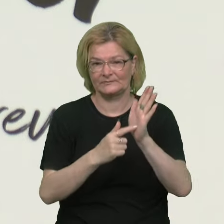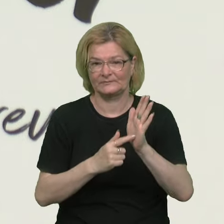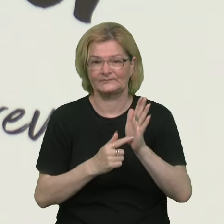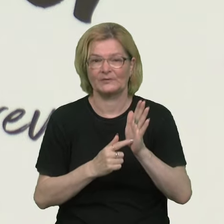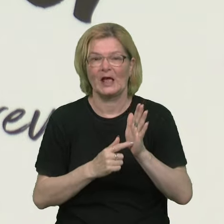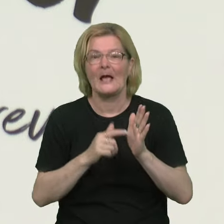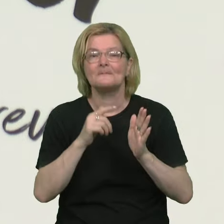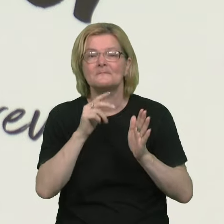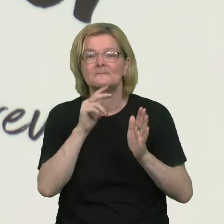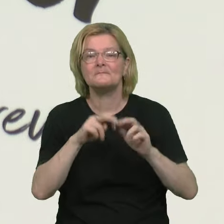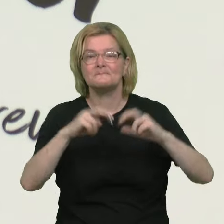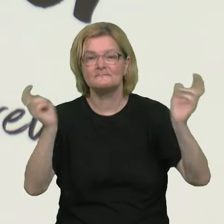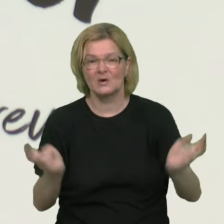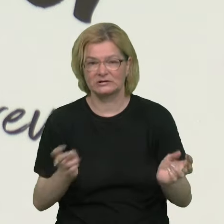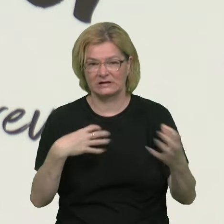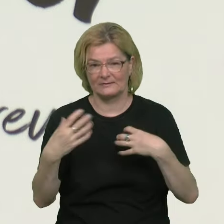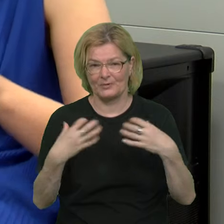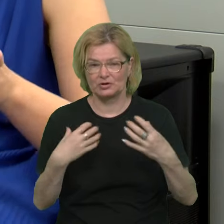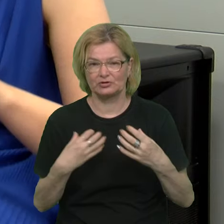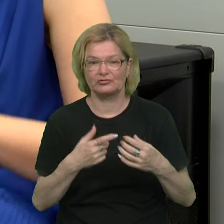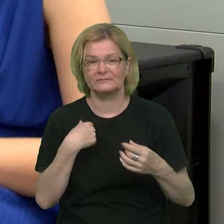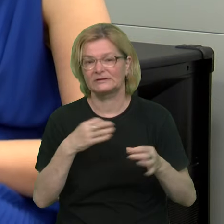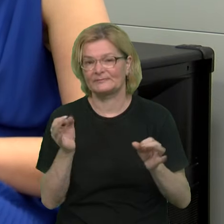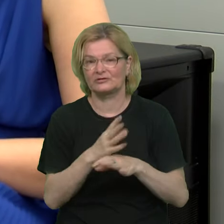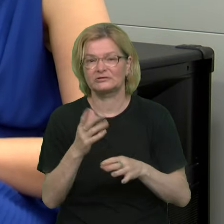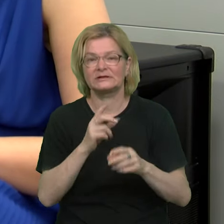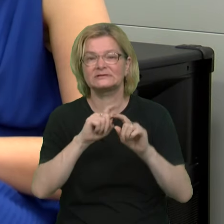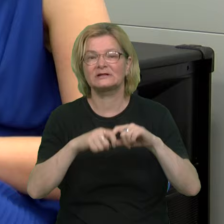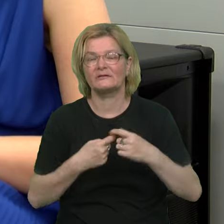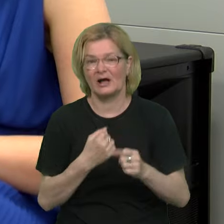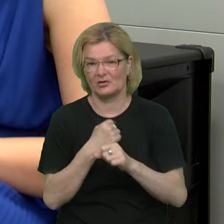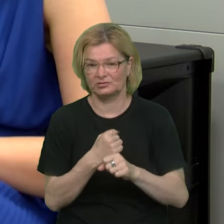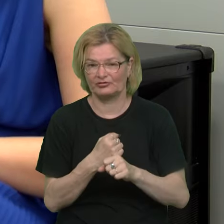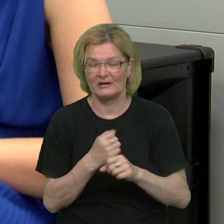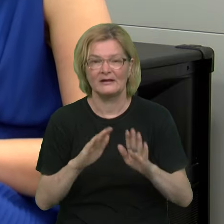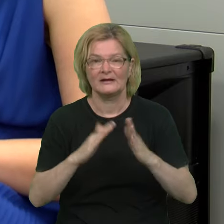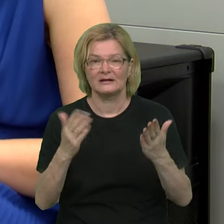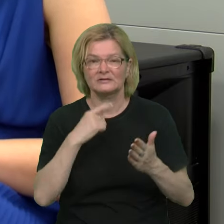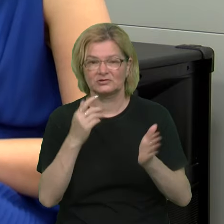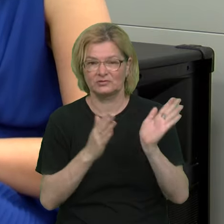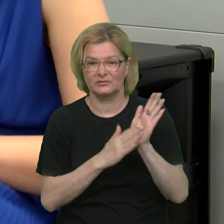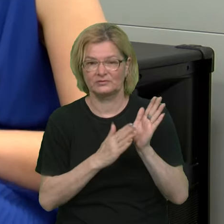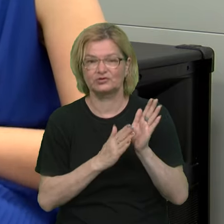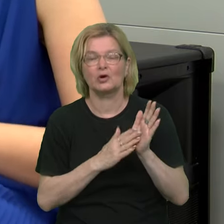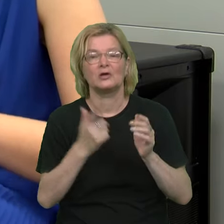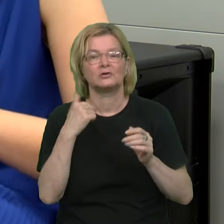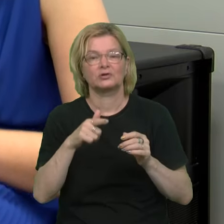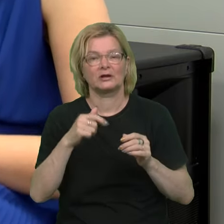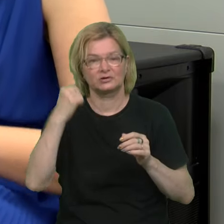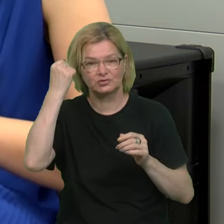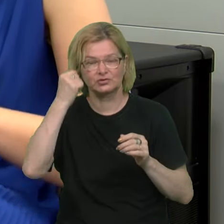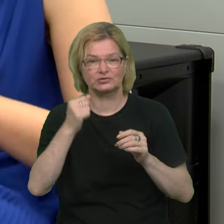uprizorenje u Mostarskom pozorištu i stvarno sam evo presretna kako se sve stvari dešavaju. Knjiga se zove